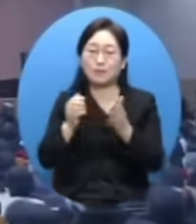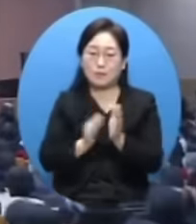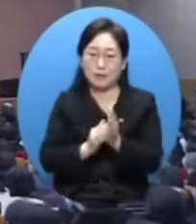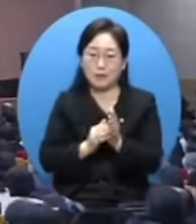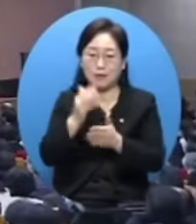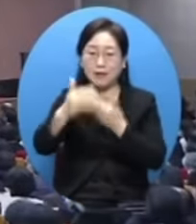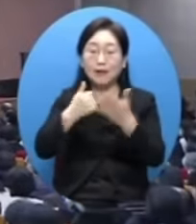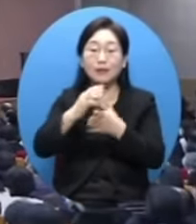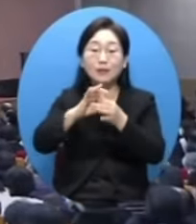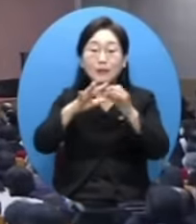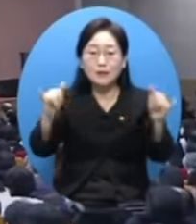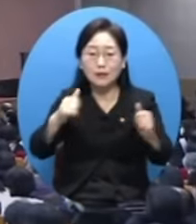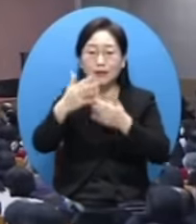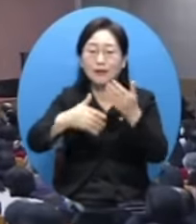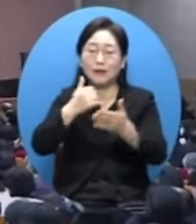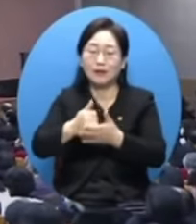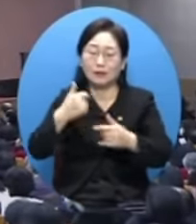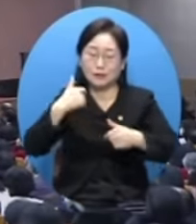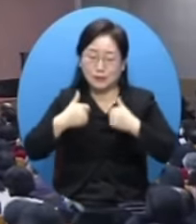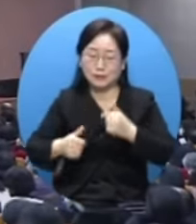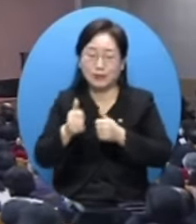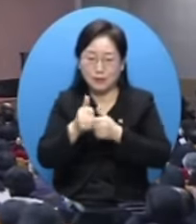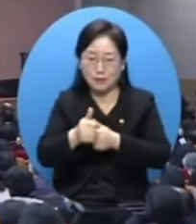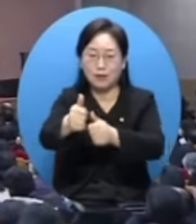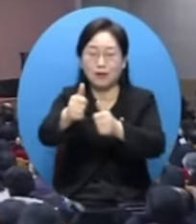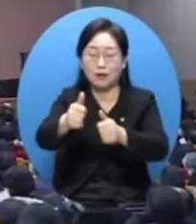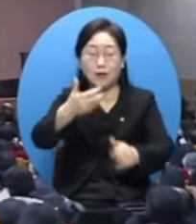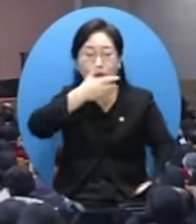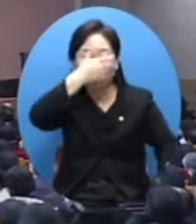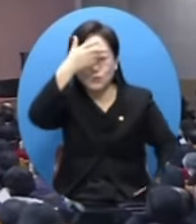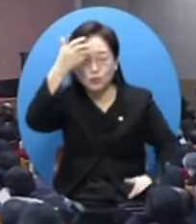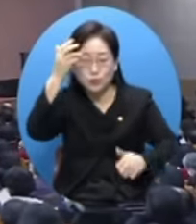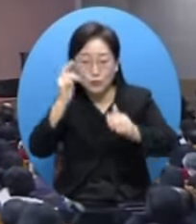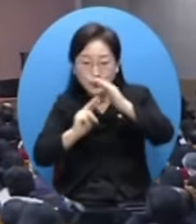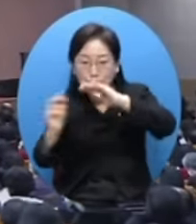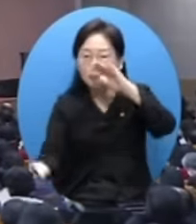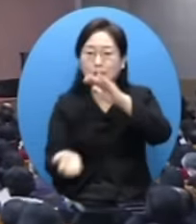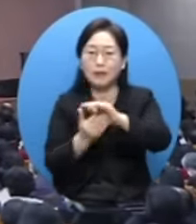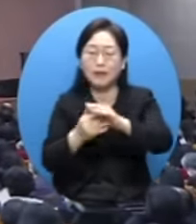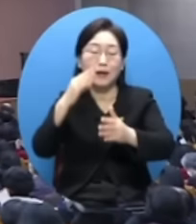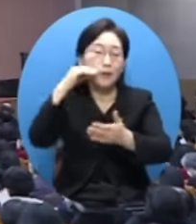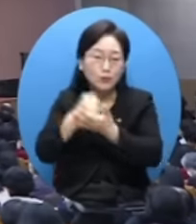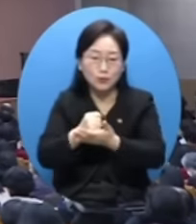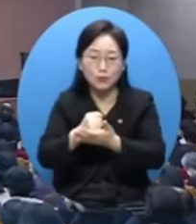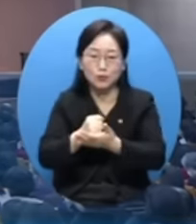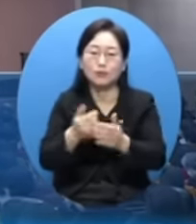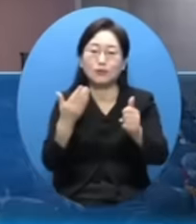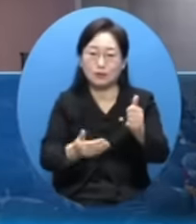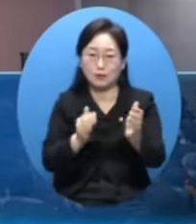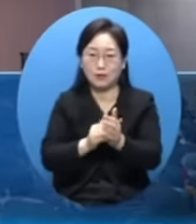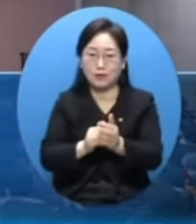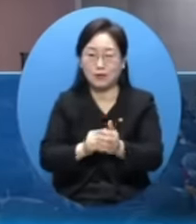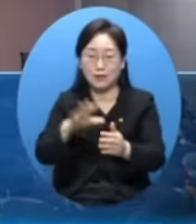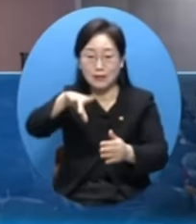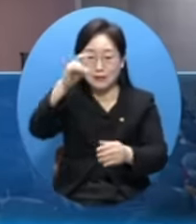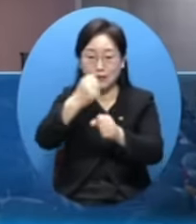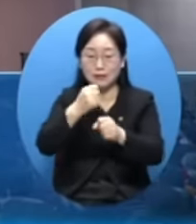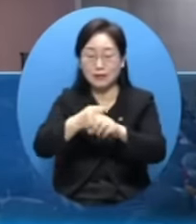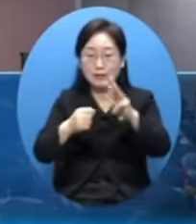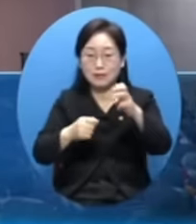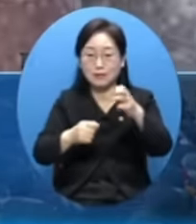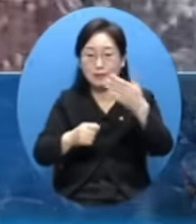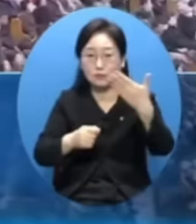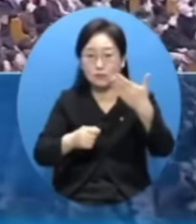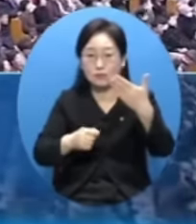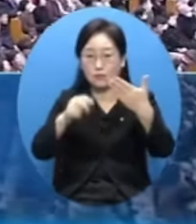사람으로 하나님의 기뻐하신 뜻을 따라 살았기 때문에 그 꿈이 이루어지고 형통의 삶이 그에게 주어졌는데 창세기 39장 3절과 23절에